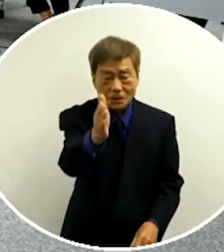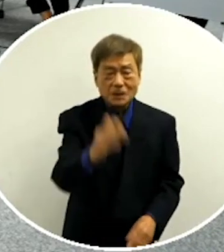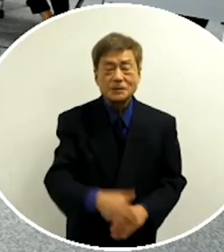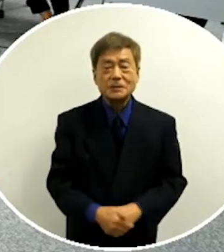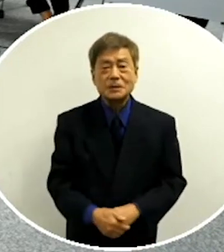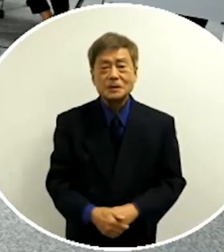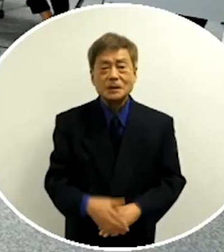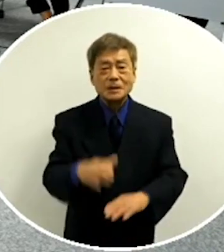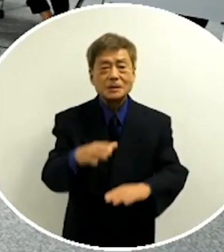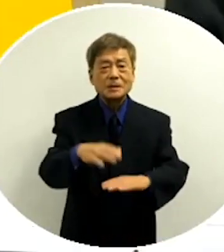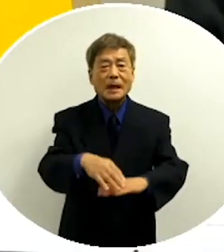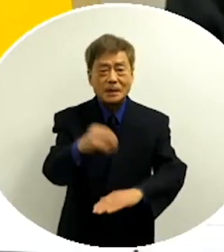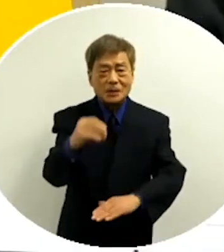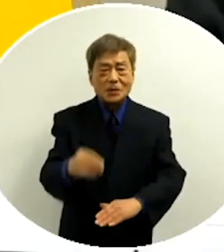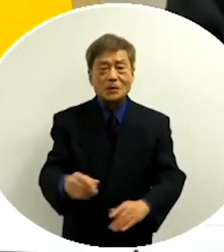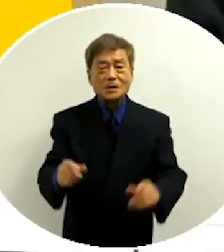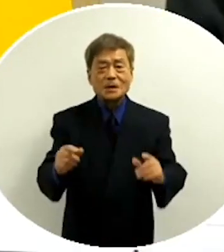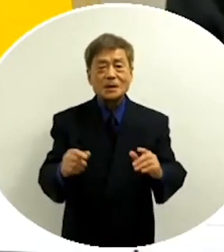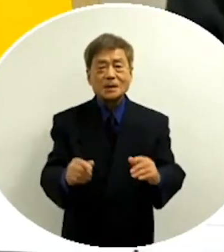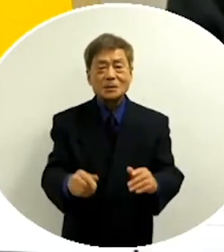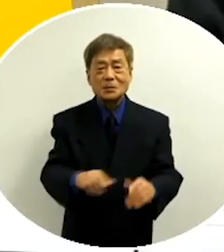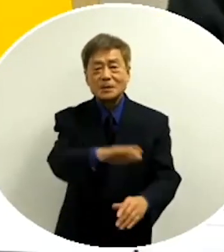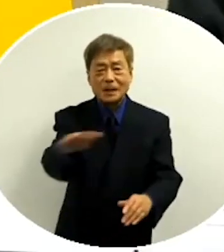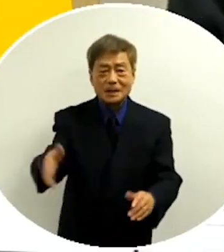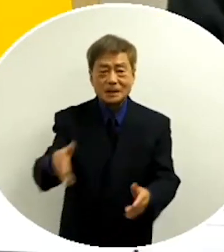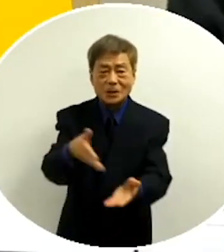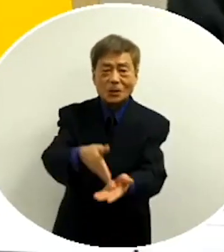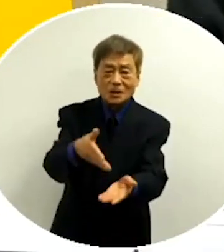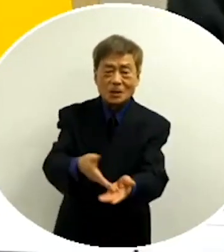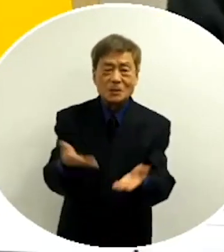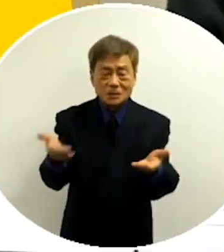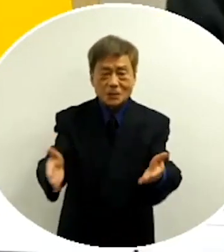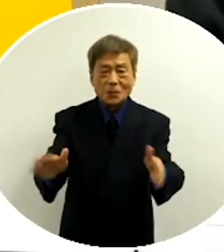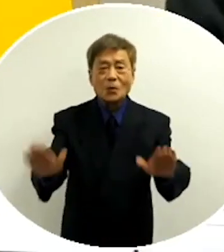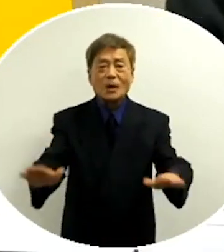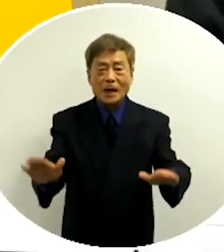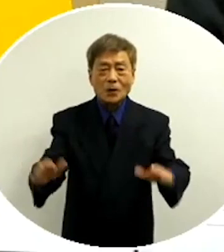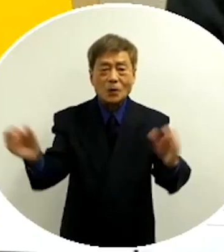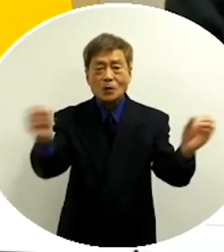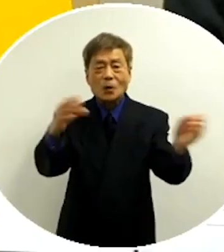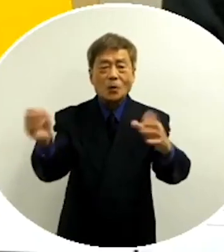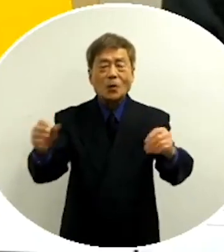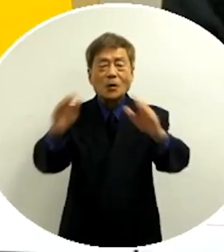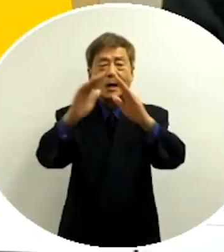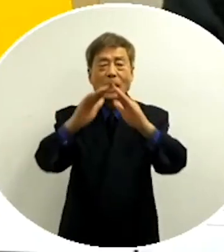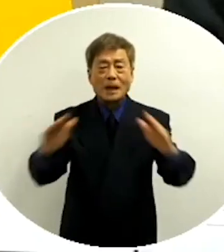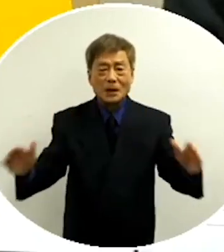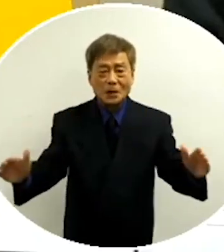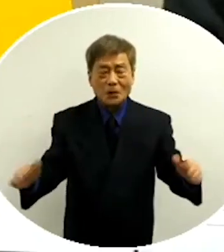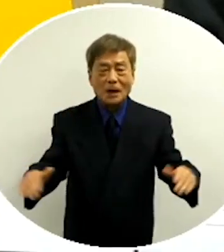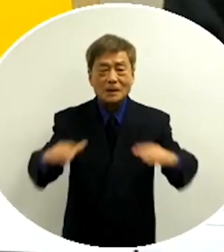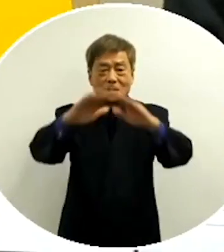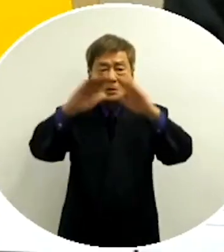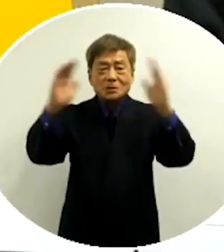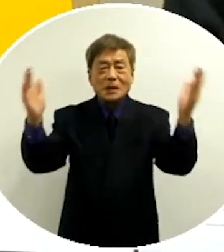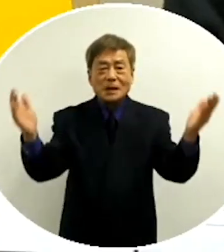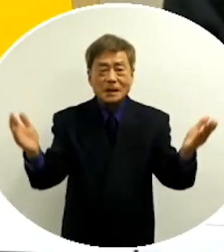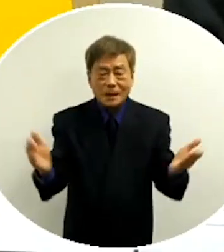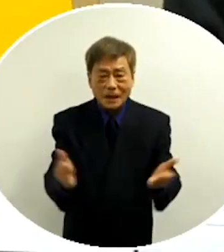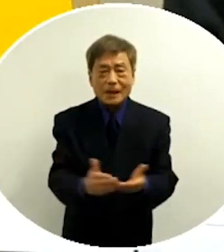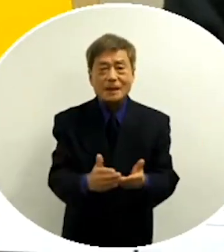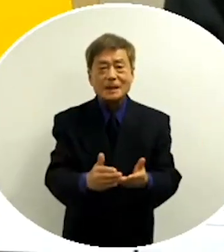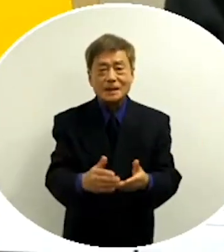冒頭に一言お断りを申し上げます今回の討論会はすべてます com フルオープンとし